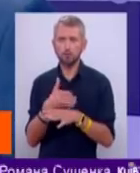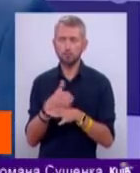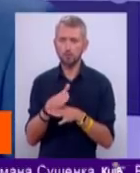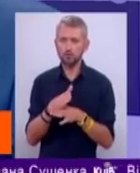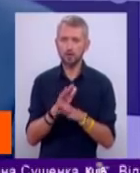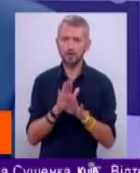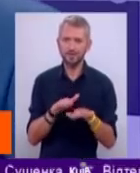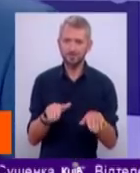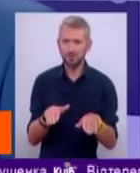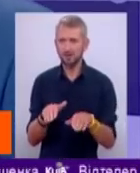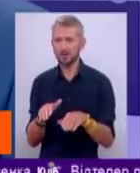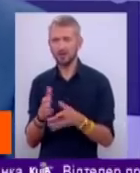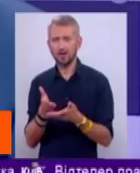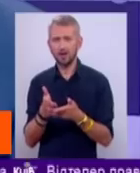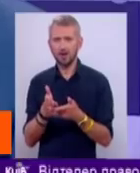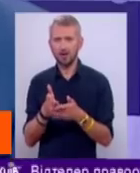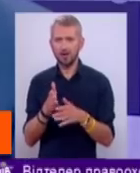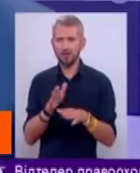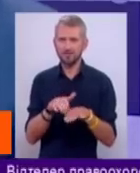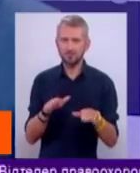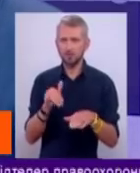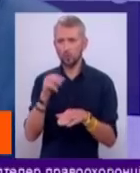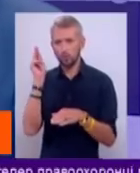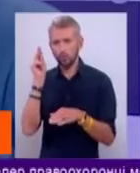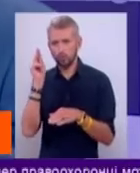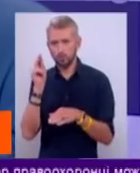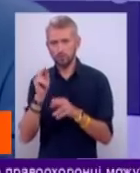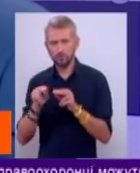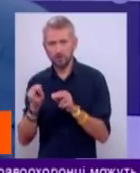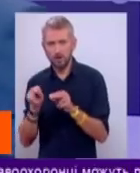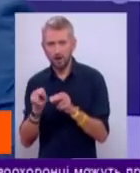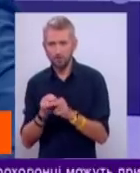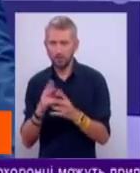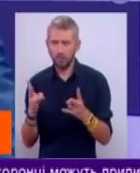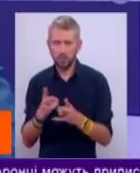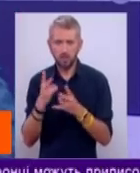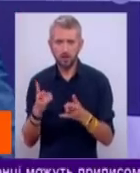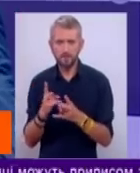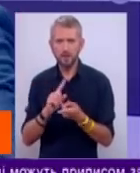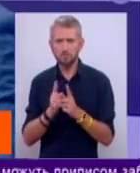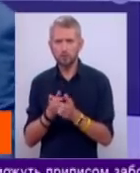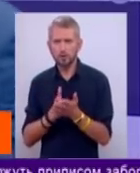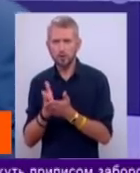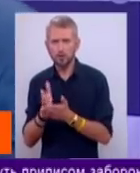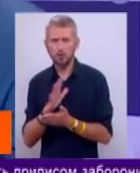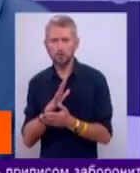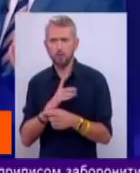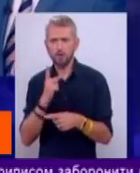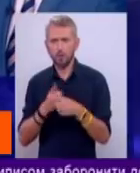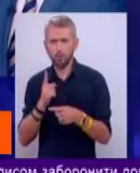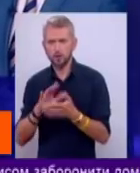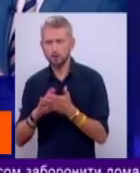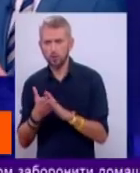і учнями, між вчителями і учнями, вони залишаються. Звичайно, змінюється динаміка. Якось іде загострення таких конфліктних